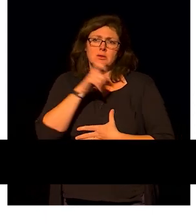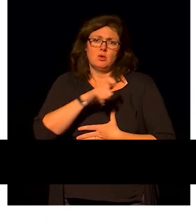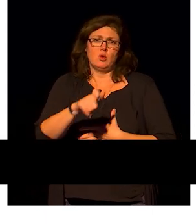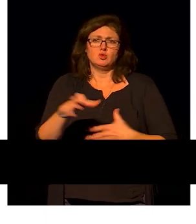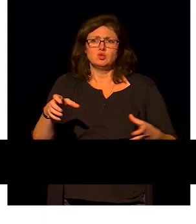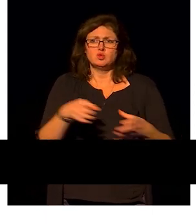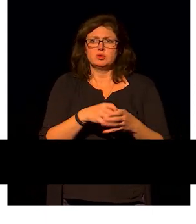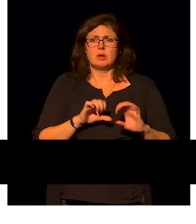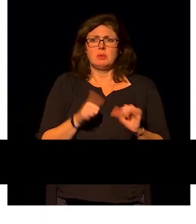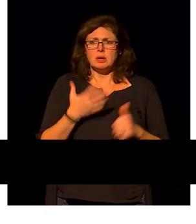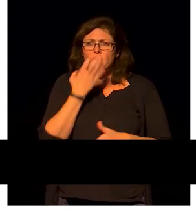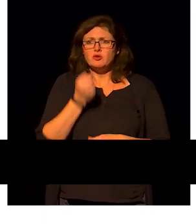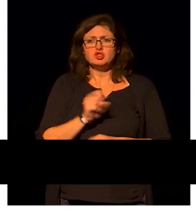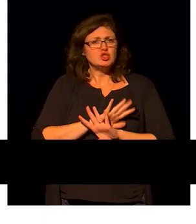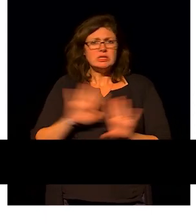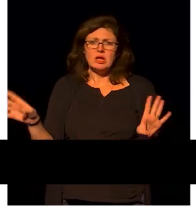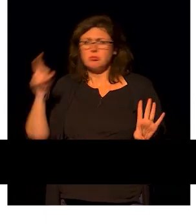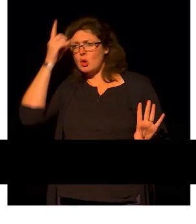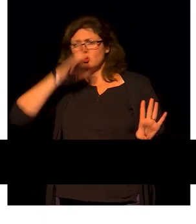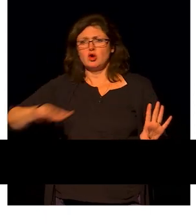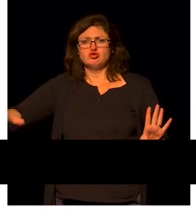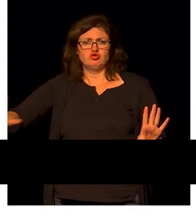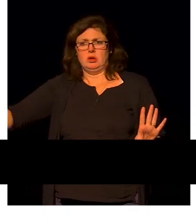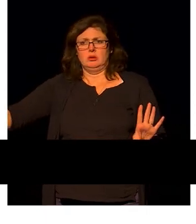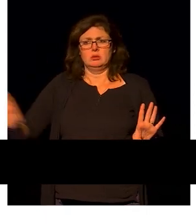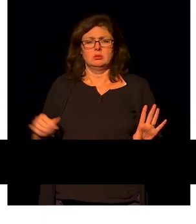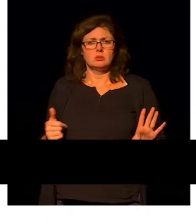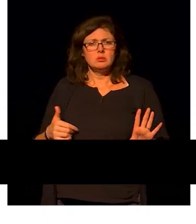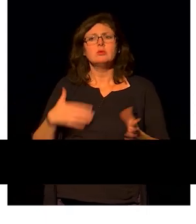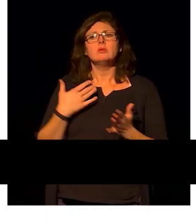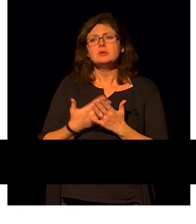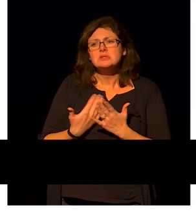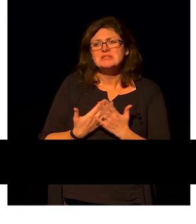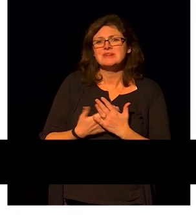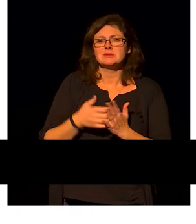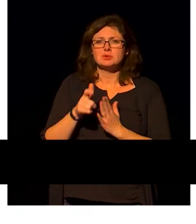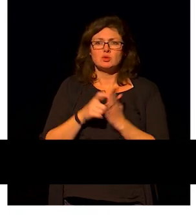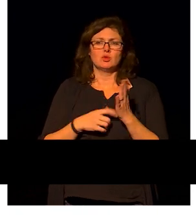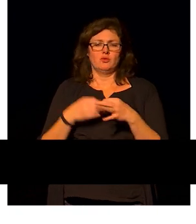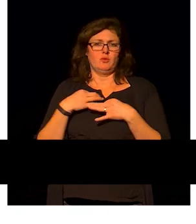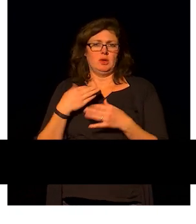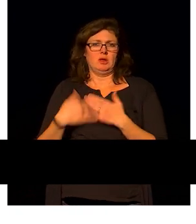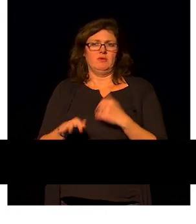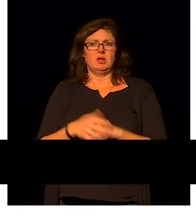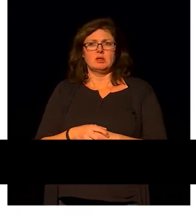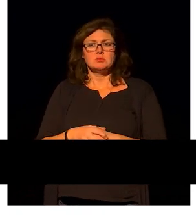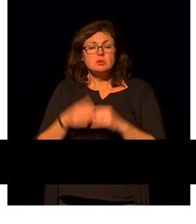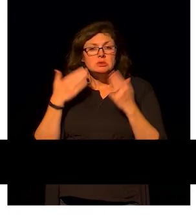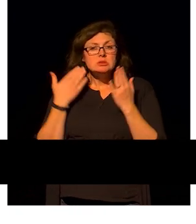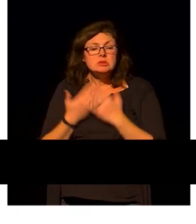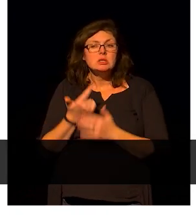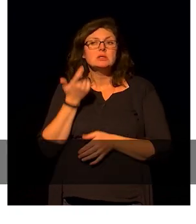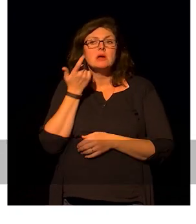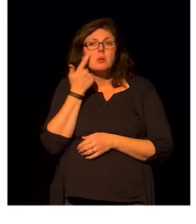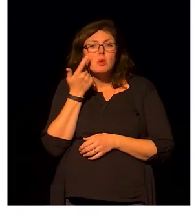Deutschland. Das war der Anlass. Und in dem Moment, wo ich